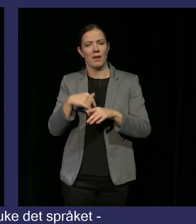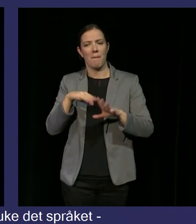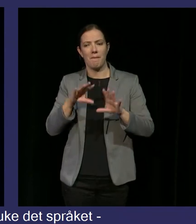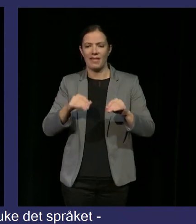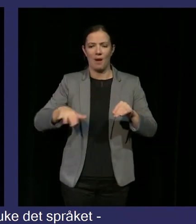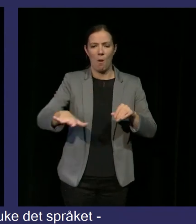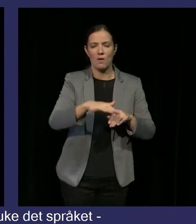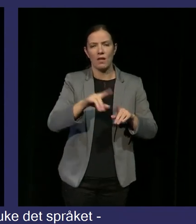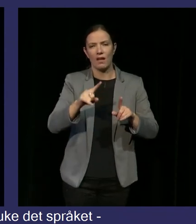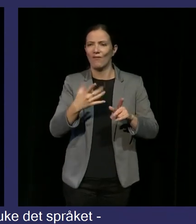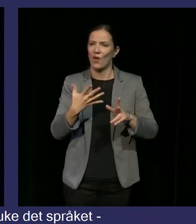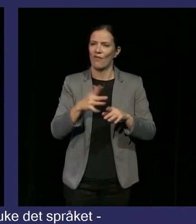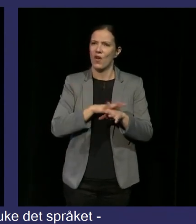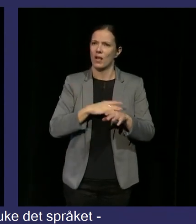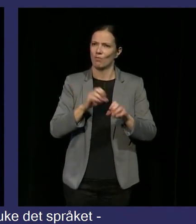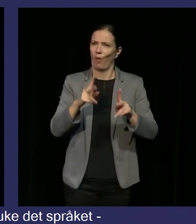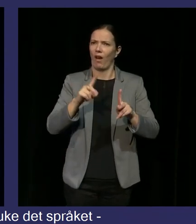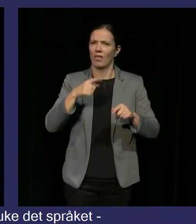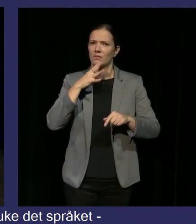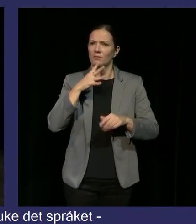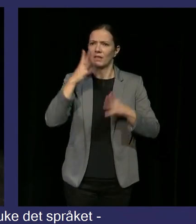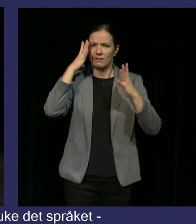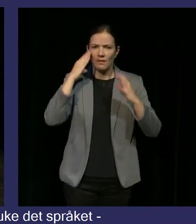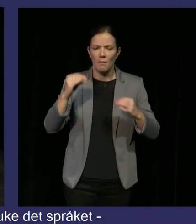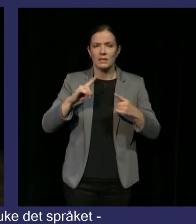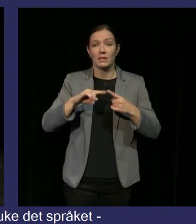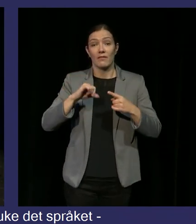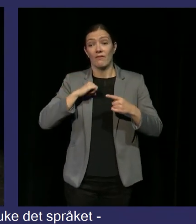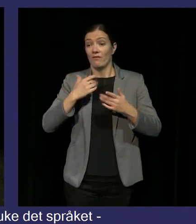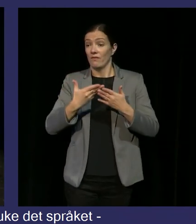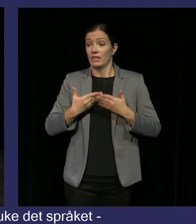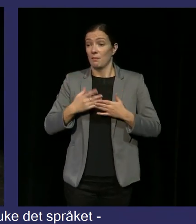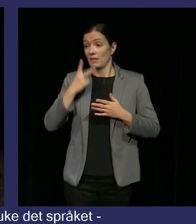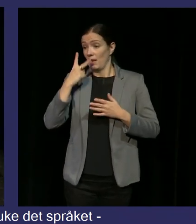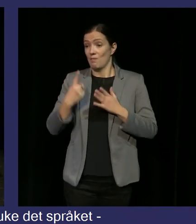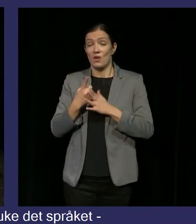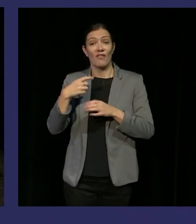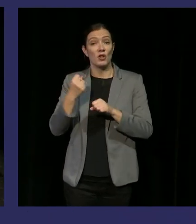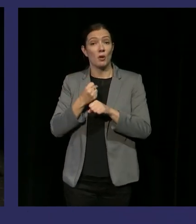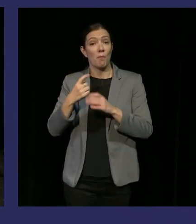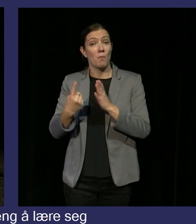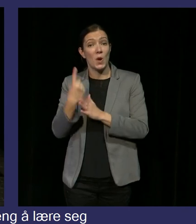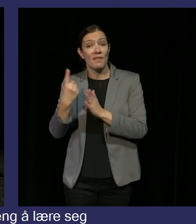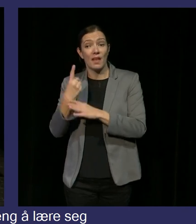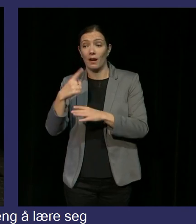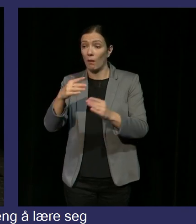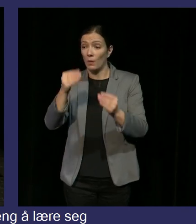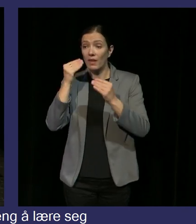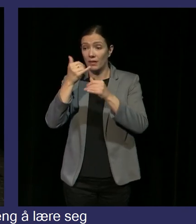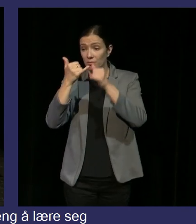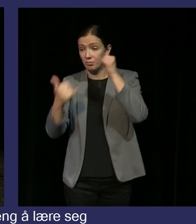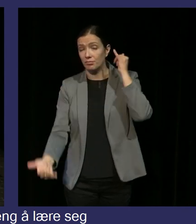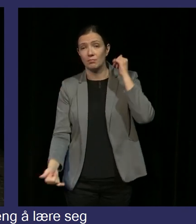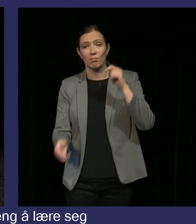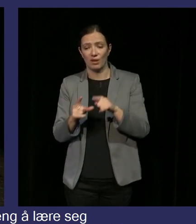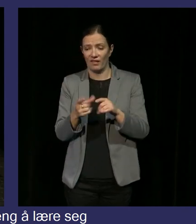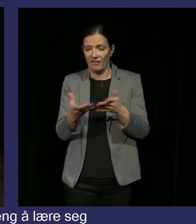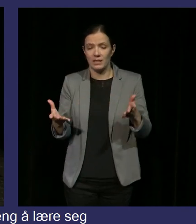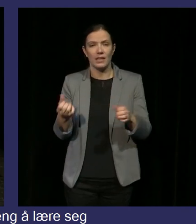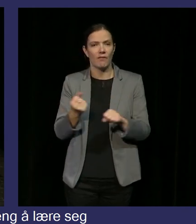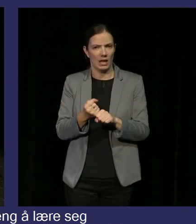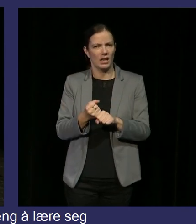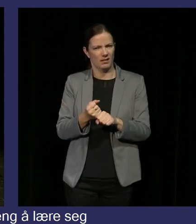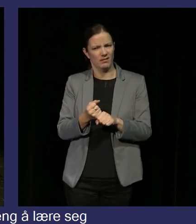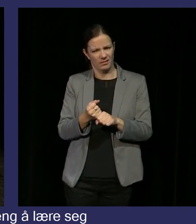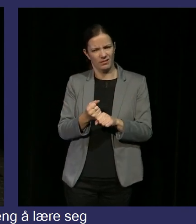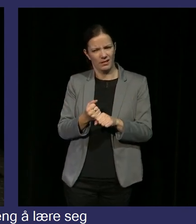relevant å bruke det språket, så det, altså om du ser at du kan få jobbmuligheter, utdanning, altså sånn at det å vise frem at det faktisk et poeng